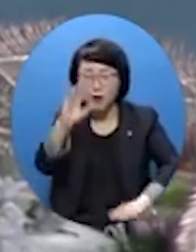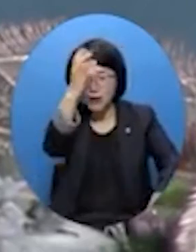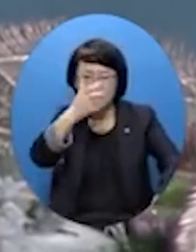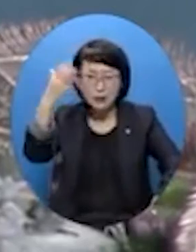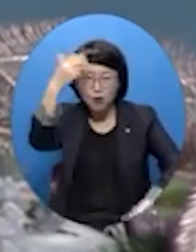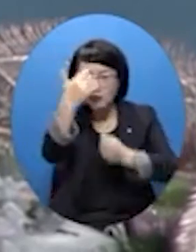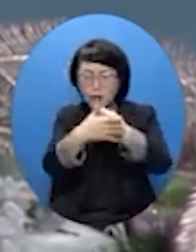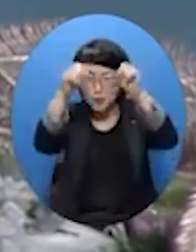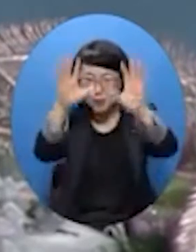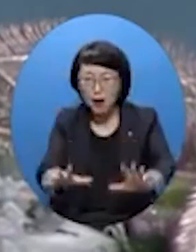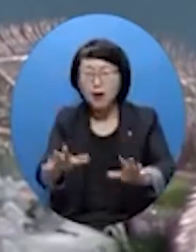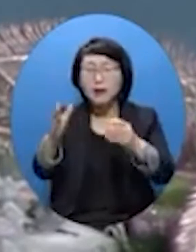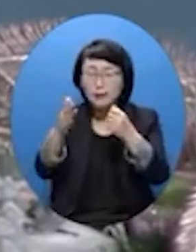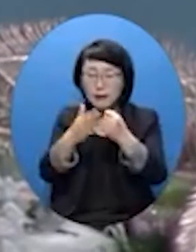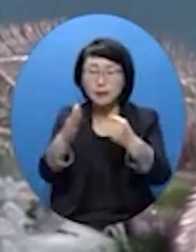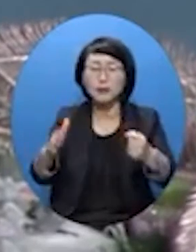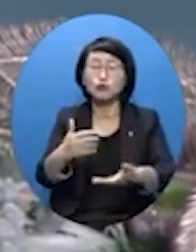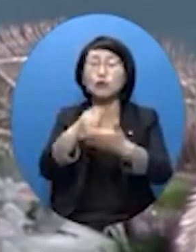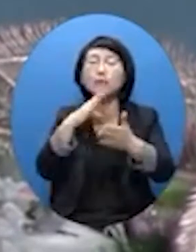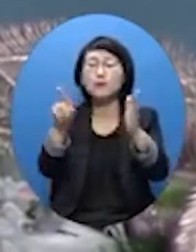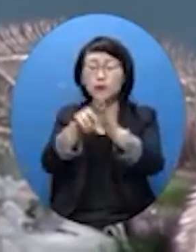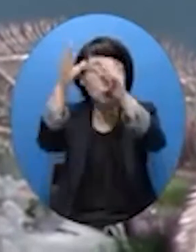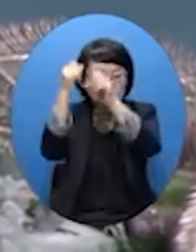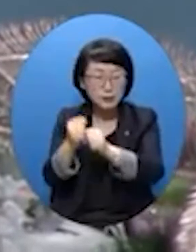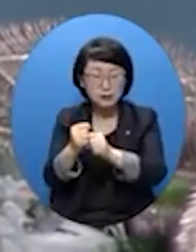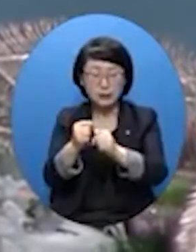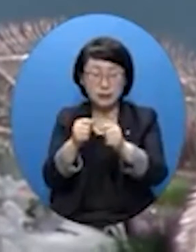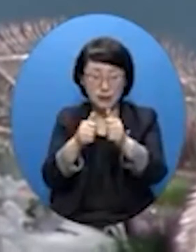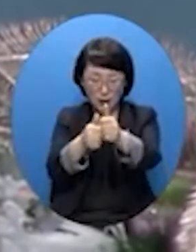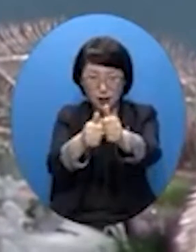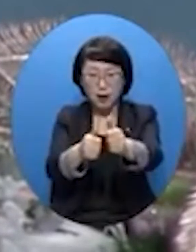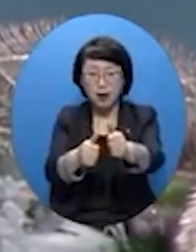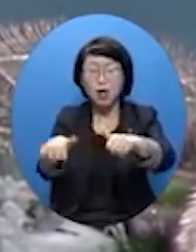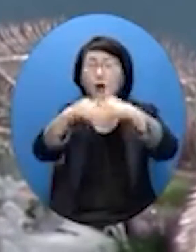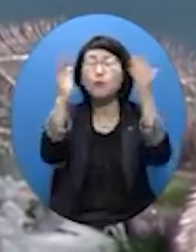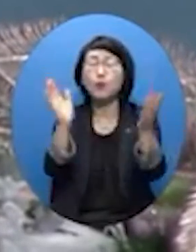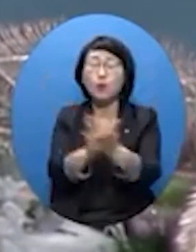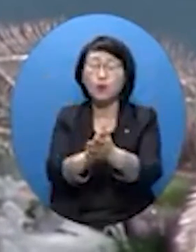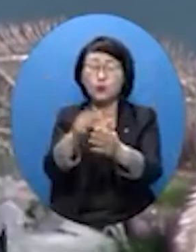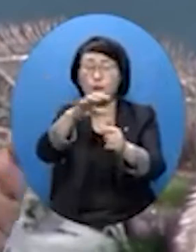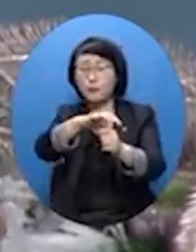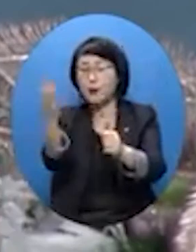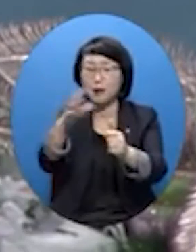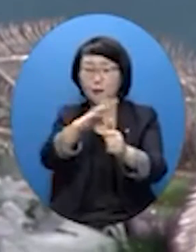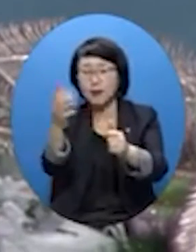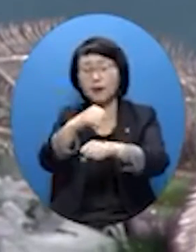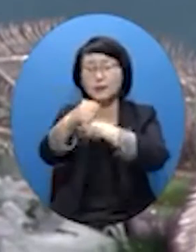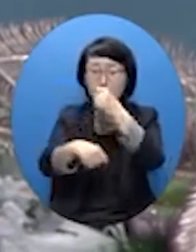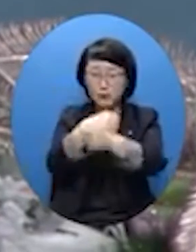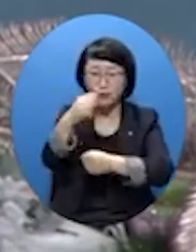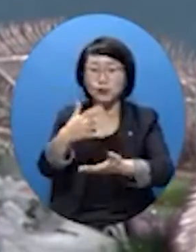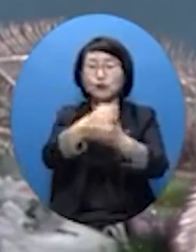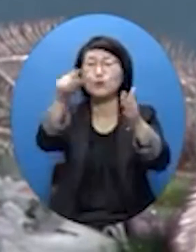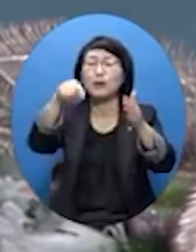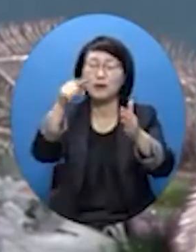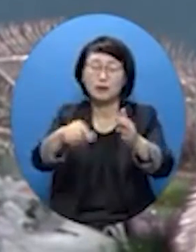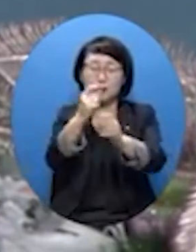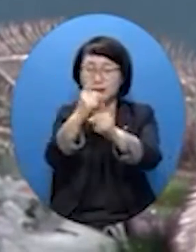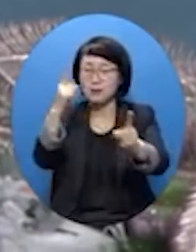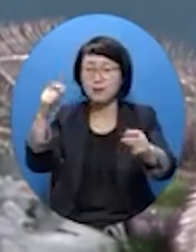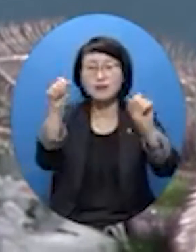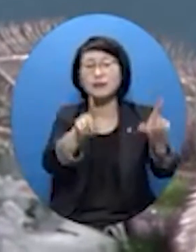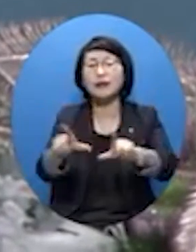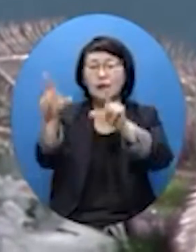은혜가 우리에게 임하였으므로 주님만 믿고 나가면 모든 포로됐던 것에서 자유를 받게 되고 주님 안에서 승리의